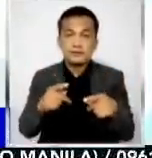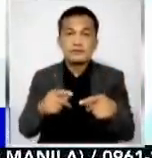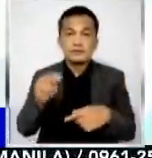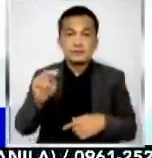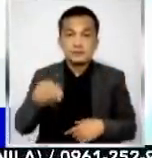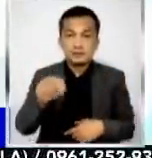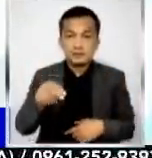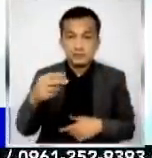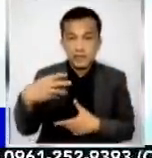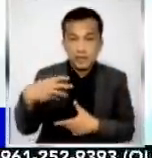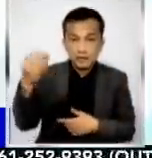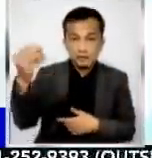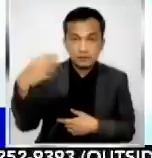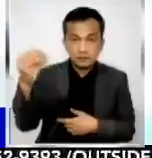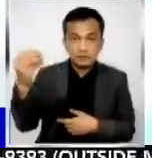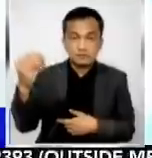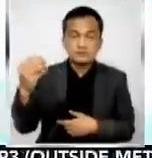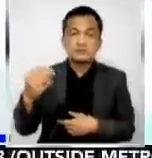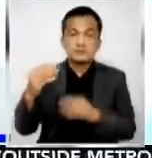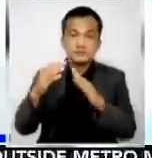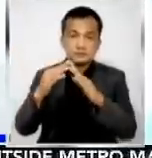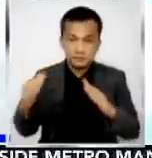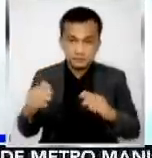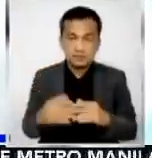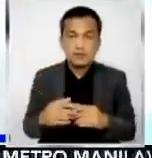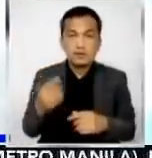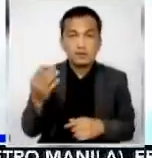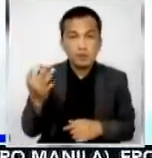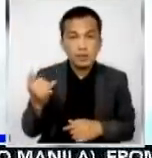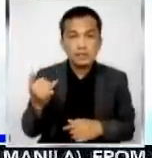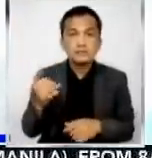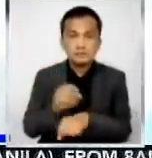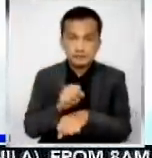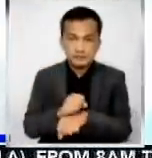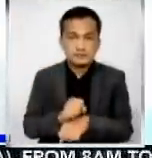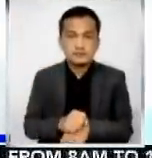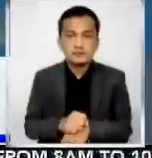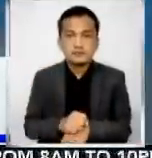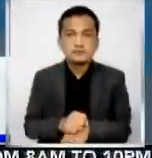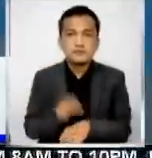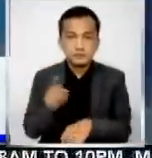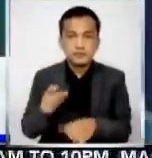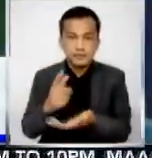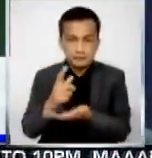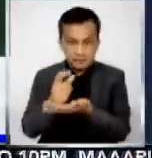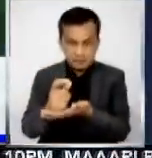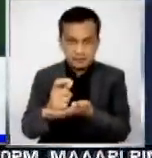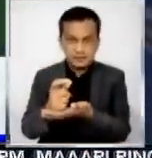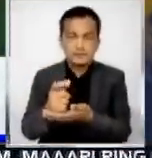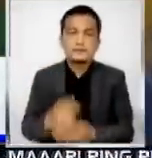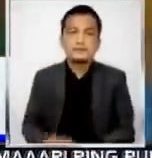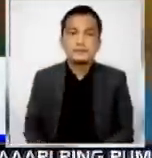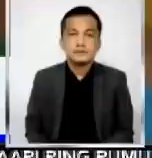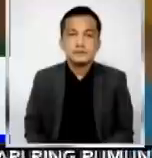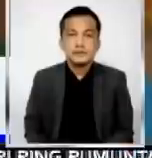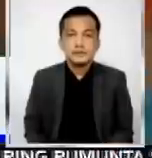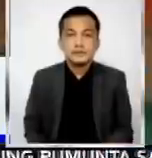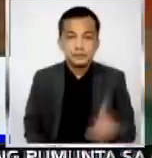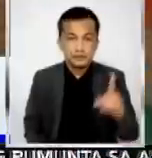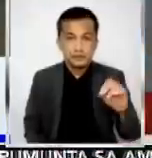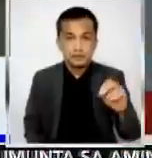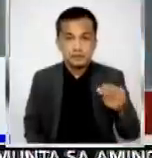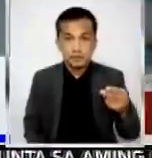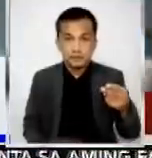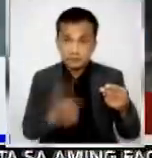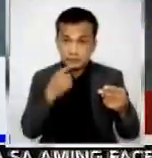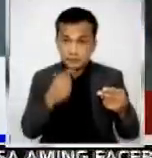ng kanilang mga bahay para magtrabaho ay babakunahan na natin. Ayon sa DOH, sakaling magkulang ang